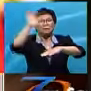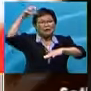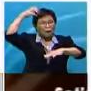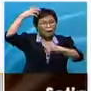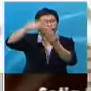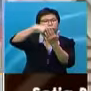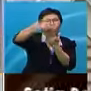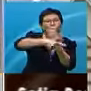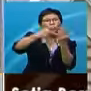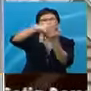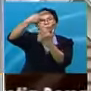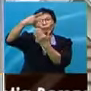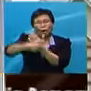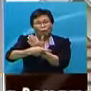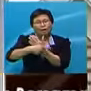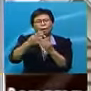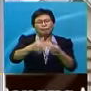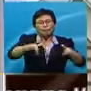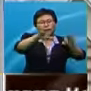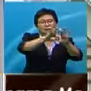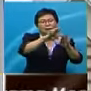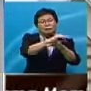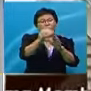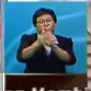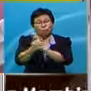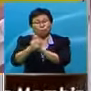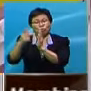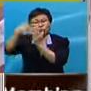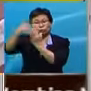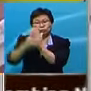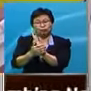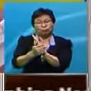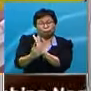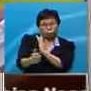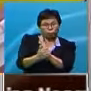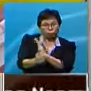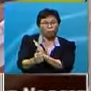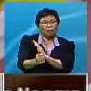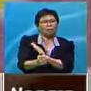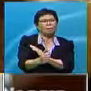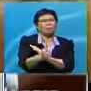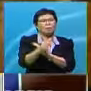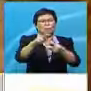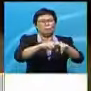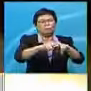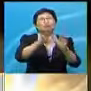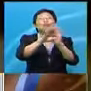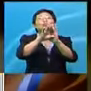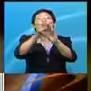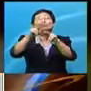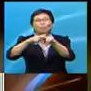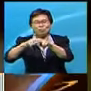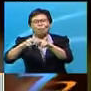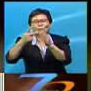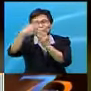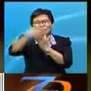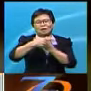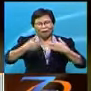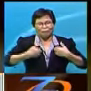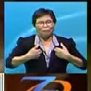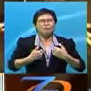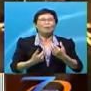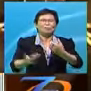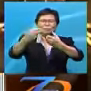menerusi projek-projek ikonik dan berpotensi tinggi seperti East-West Economy Corridor Railway Project. Beliau kemudiannya akan